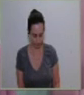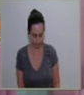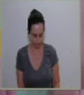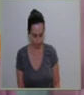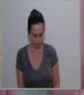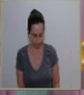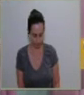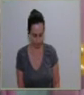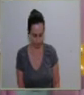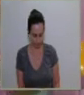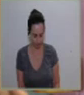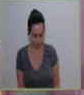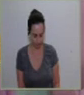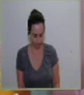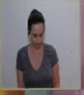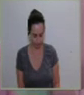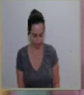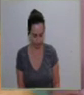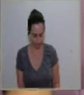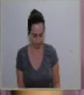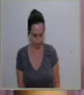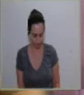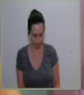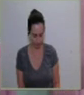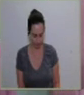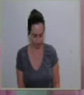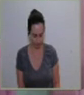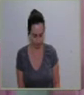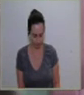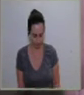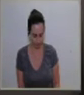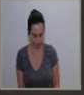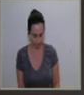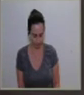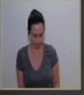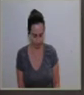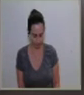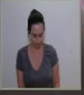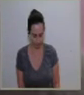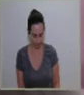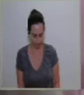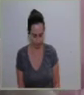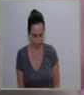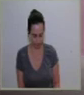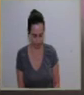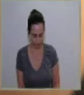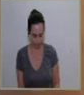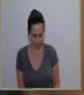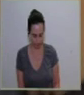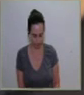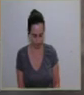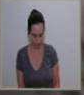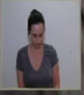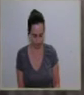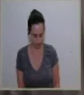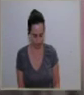אוהבת? מי אנחנו השיווק? מה אנחנו משווקים? קרלסברג וגם ממתקים. מה עם עגבניה שעד שאתה מקבל את